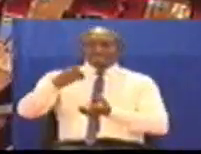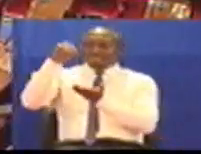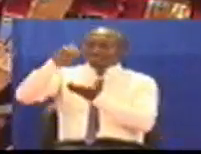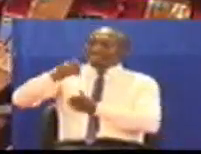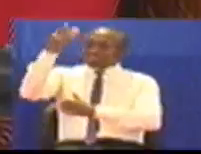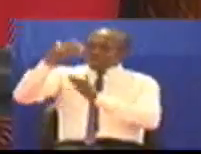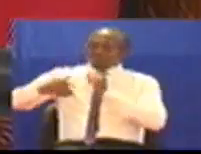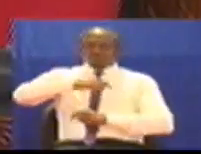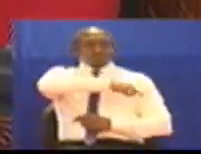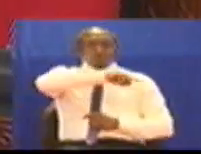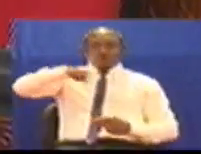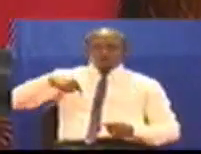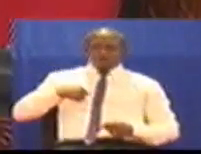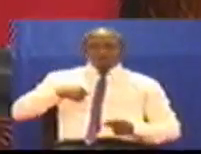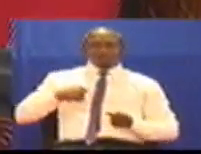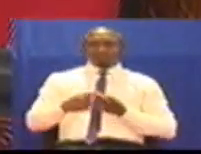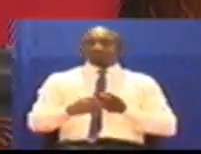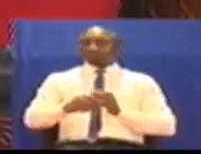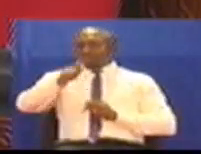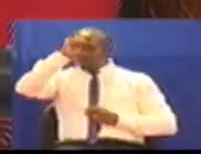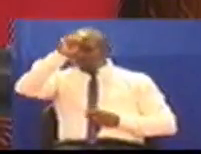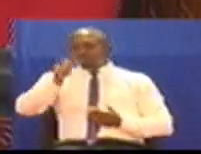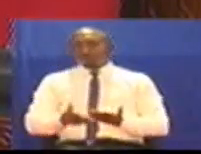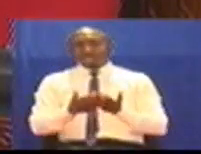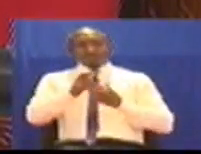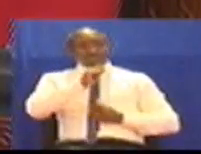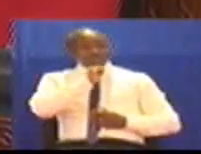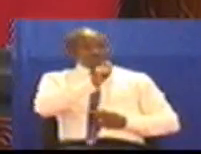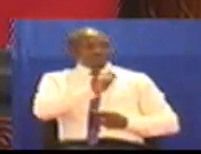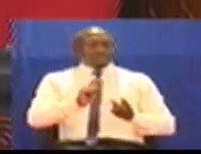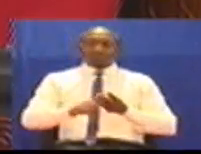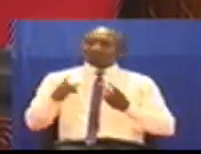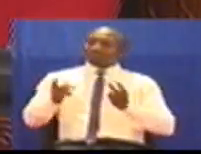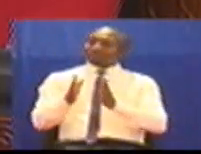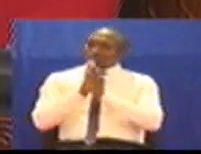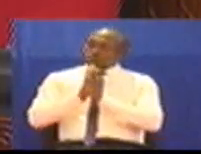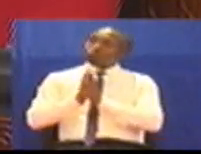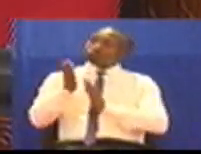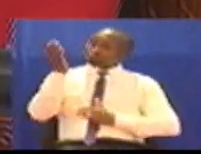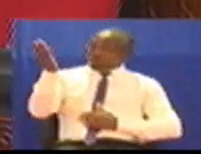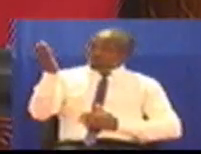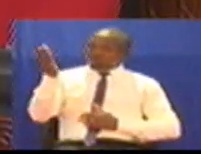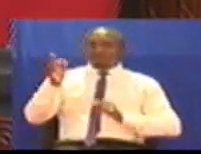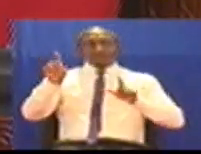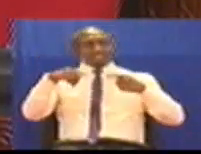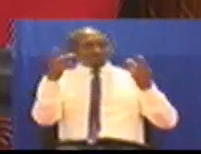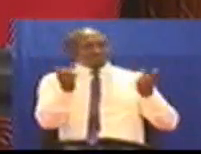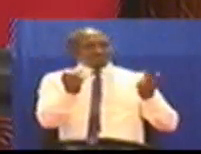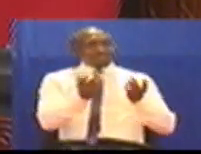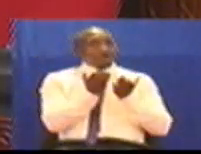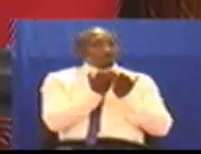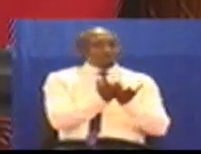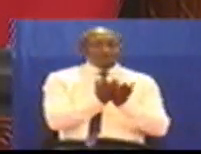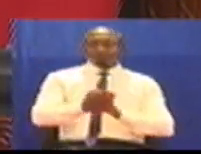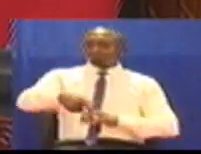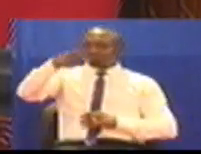kwetu. Mheshimiwa Naibu Spika, pamoja na kumshukuru Mwenyezi Mungu, lakini naomba